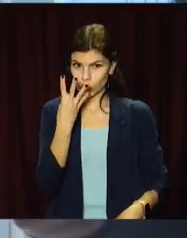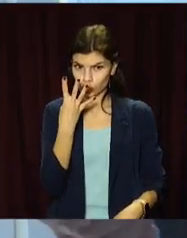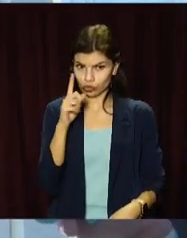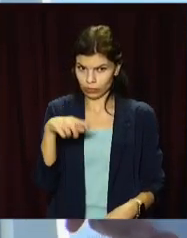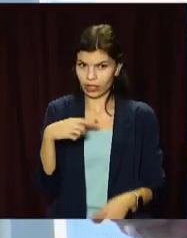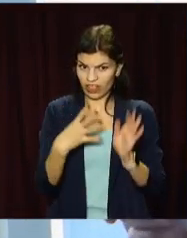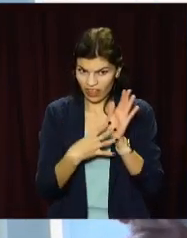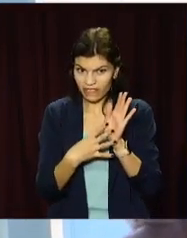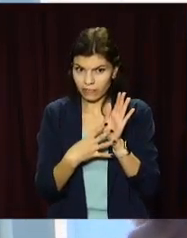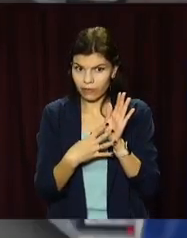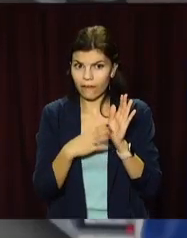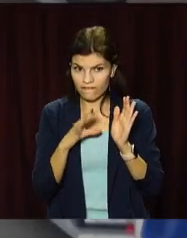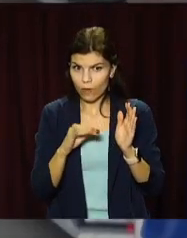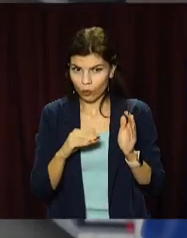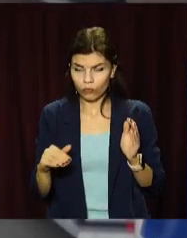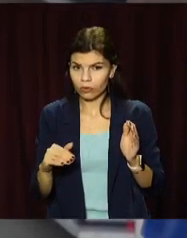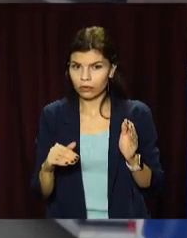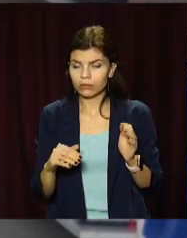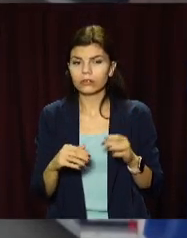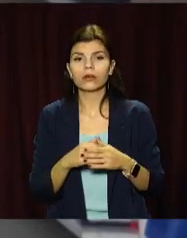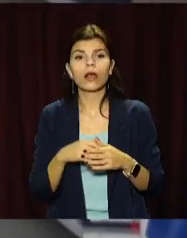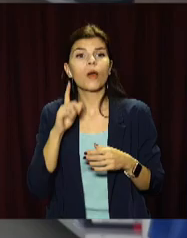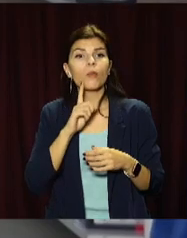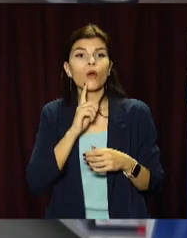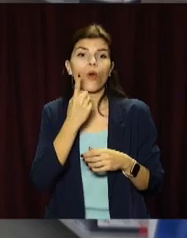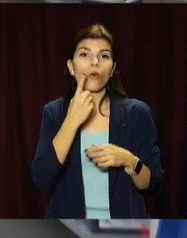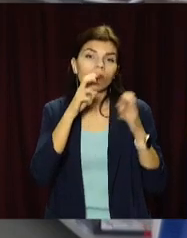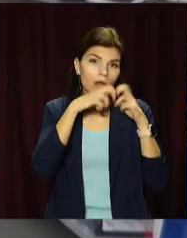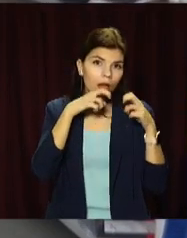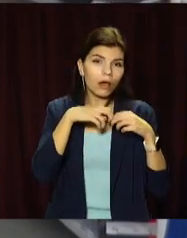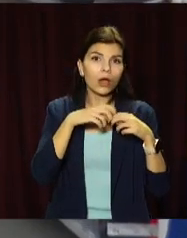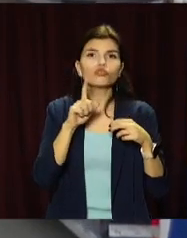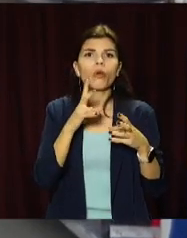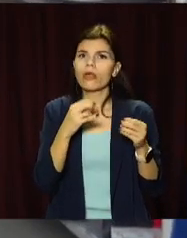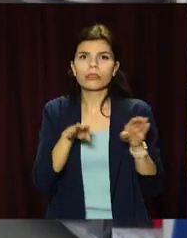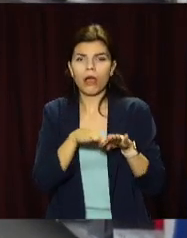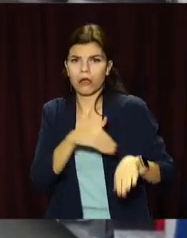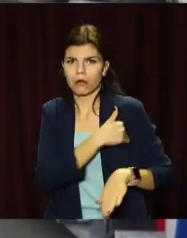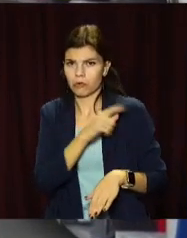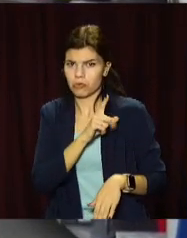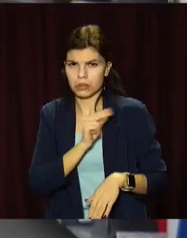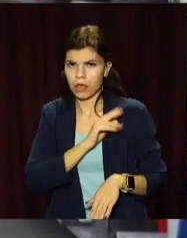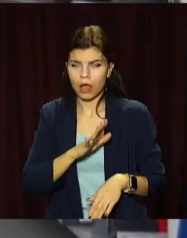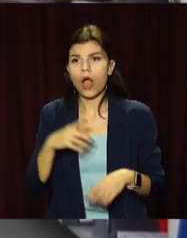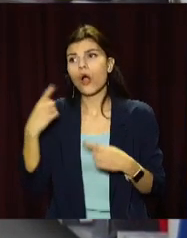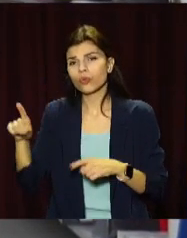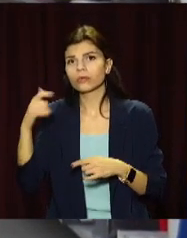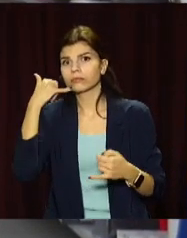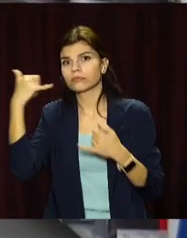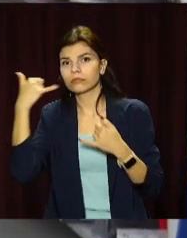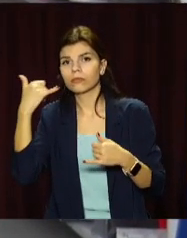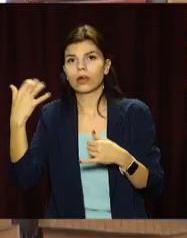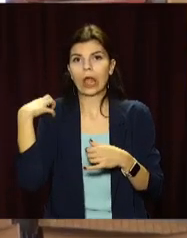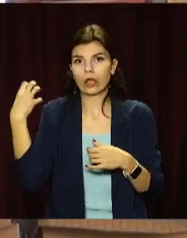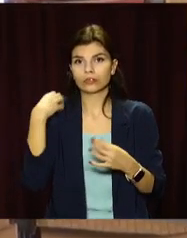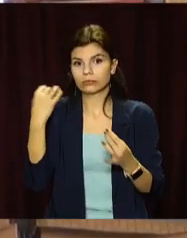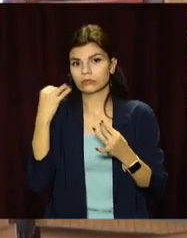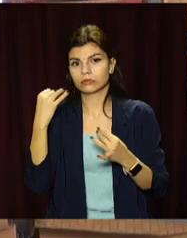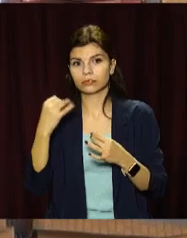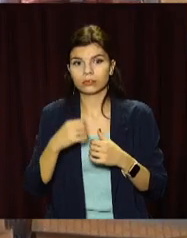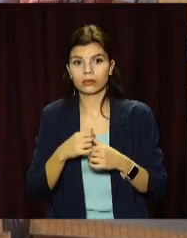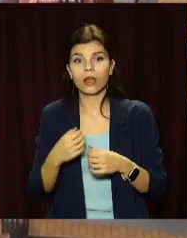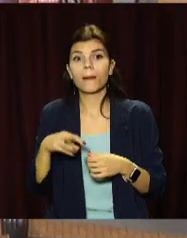34,9? Ви уверені? Поки одні працівники магазину розбиралися, що не так з термометром, інші телефонували керівництву. Ви